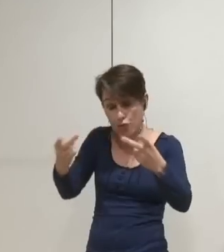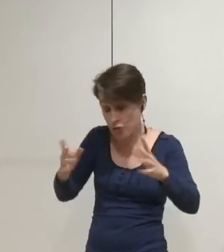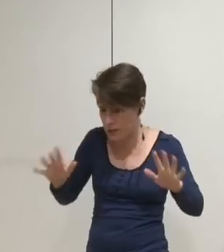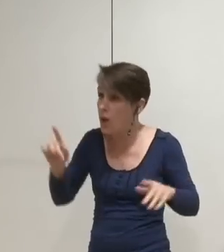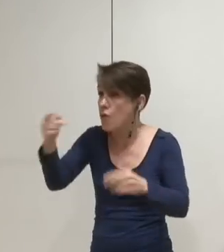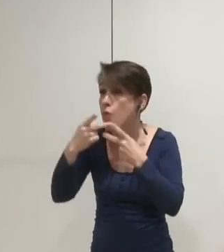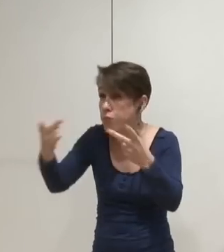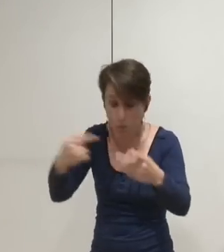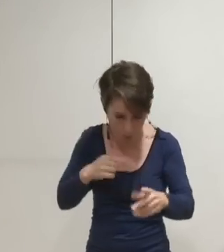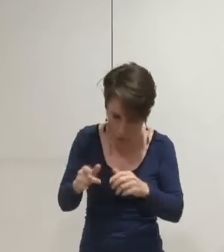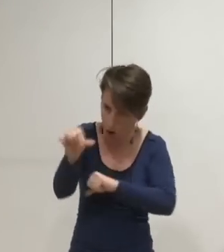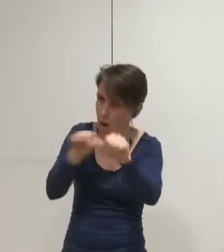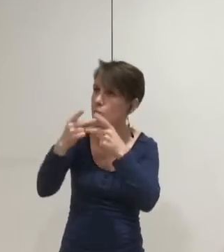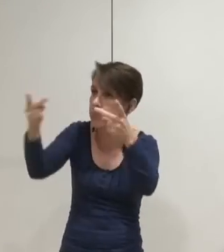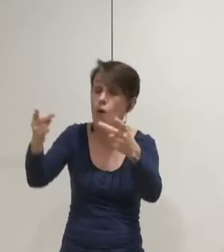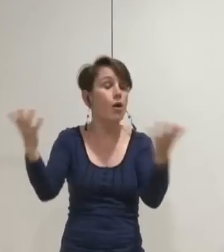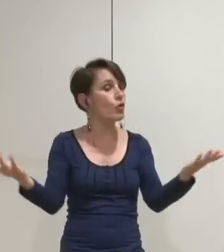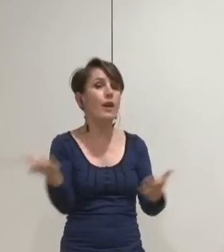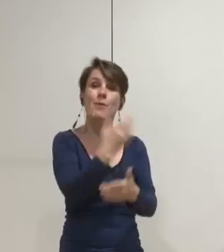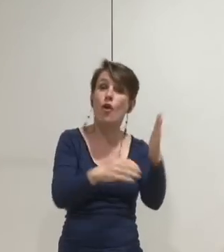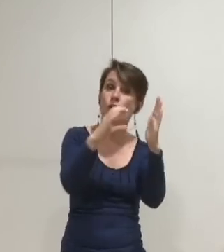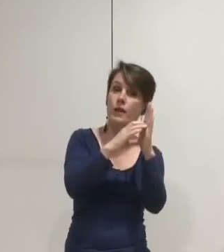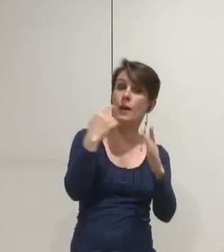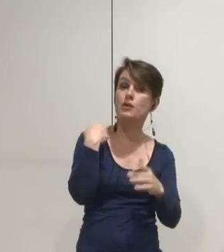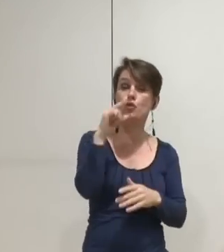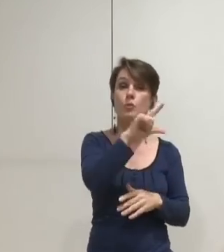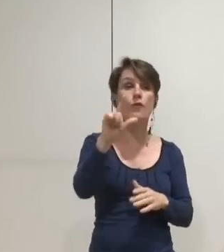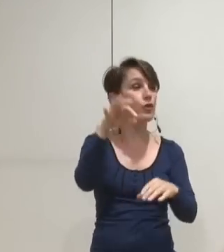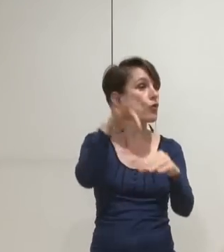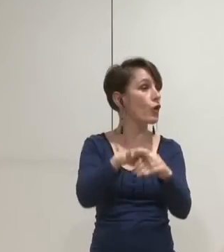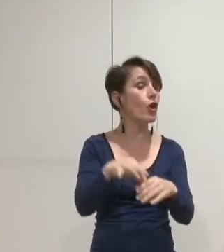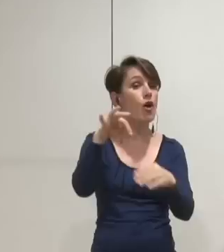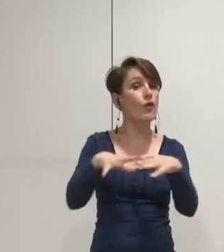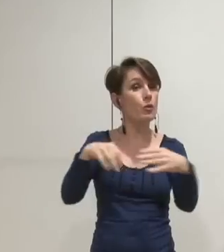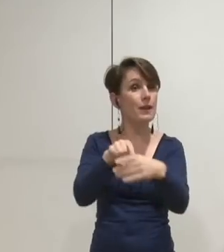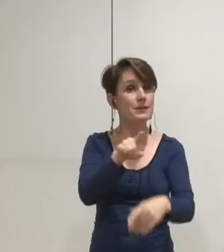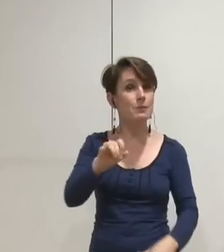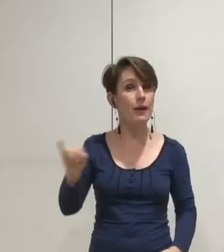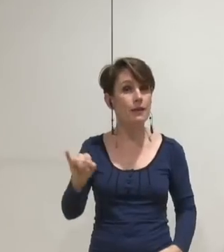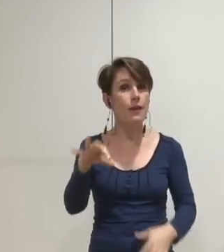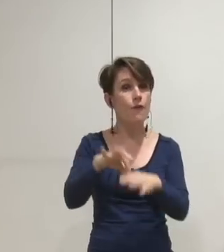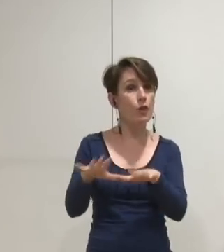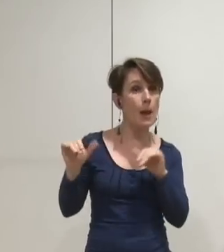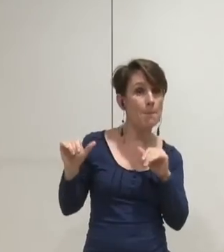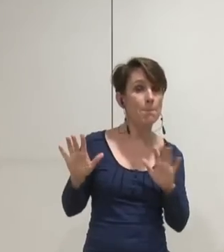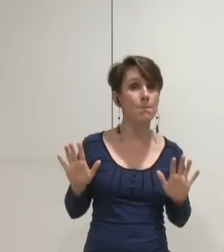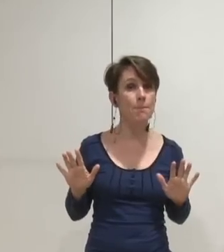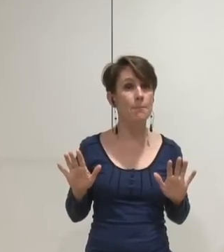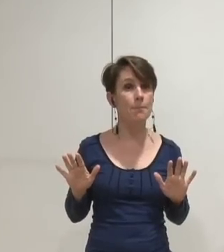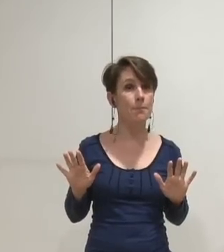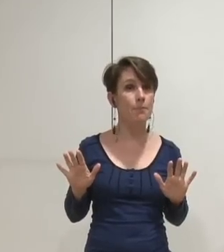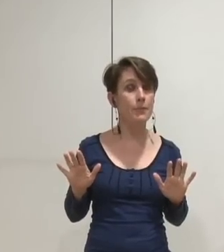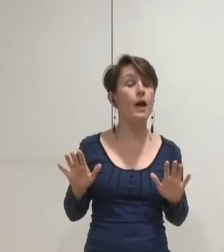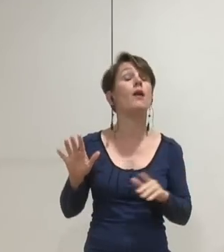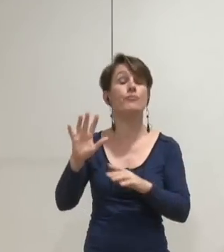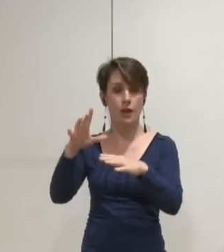monsieur Cham il faut le je mets donc cette délibération numéro 22 au voix qui ne prend pas parole au vote qui s'abstient on pas part au